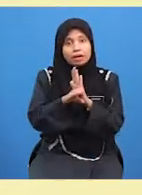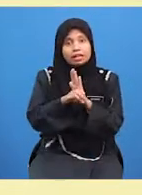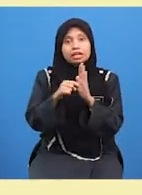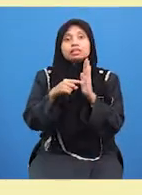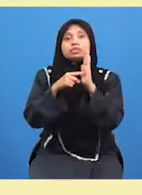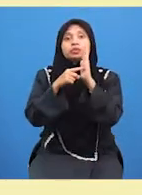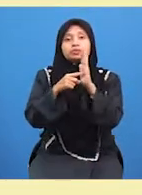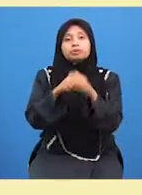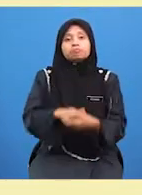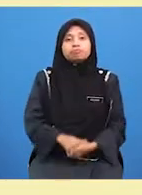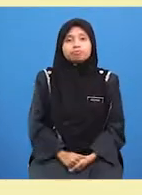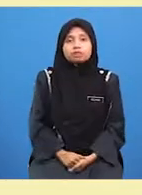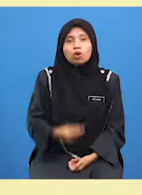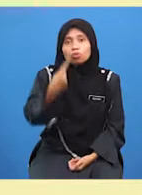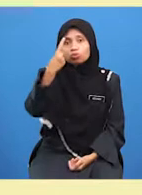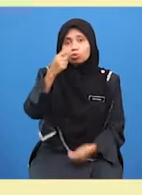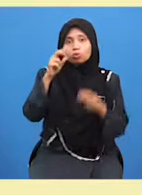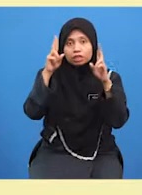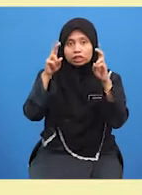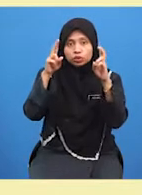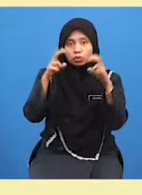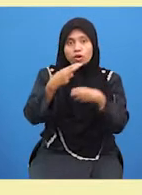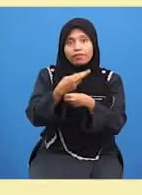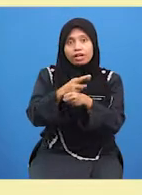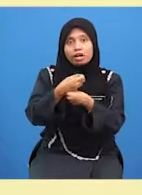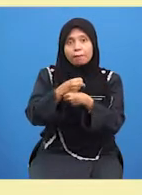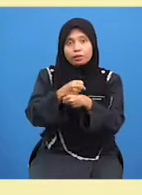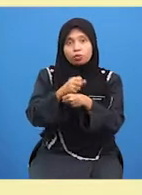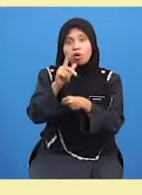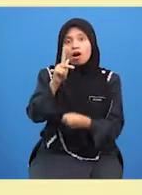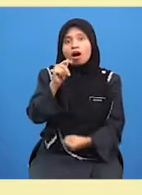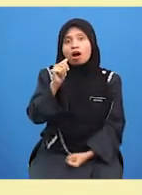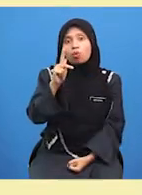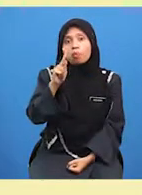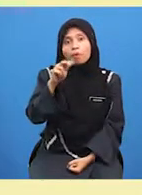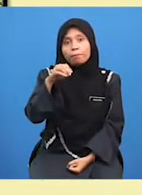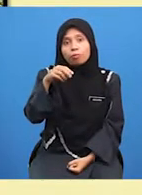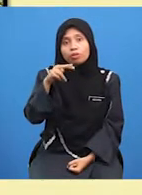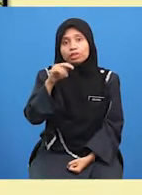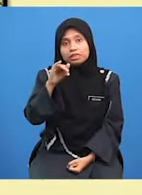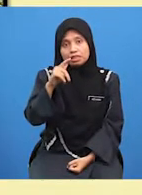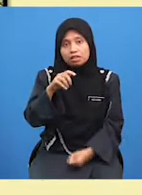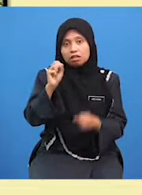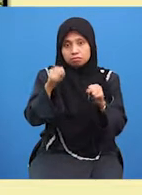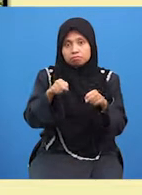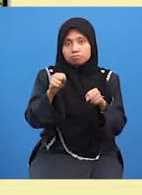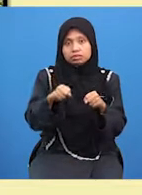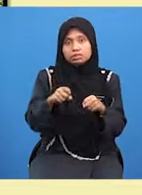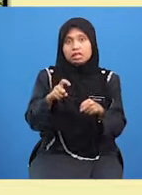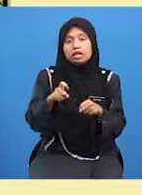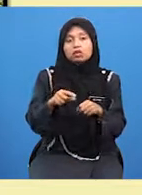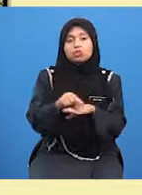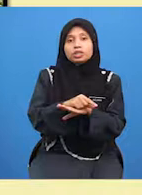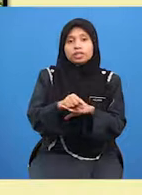gambar yang dipaparkan di skrin. Bagi topik reka bentuk aquaponik pula, penghasilan produk oleh murid